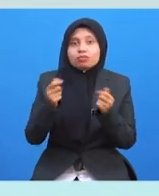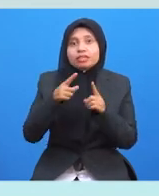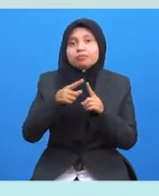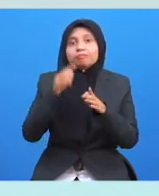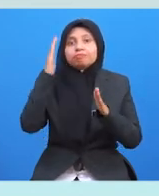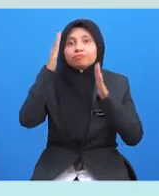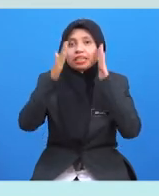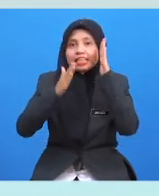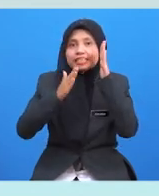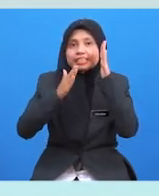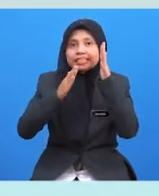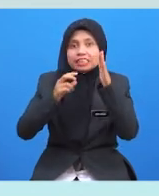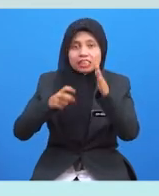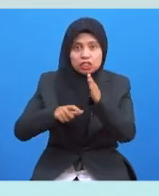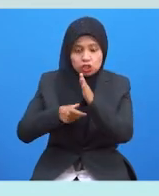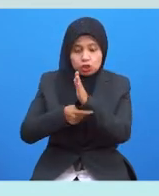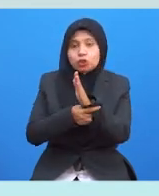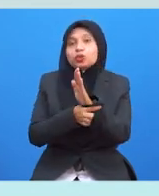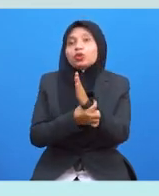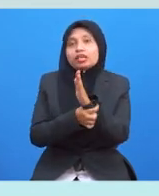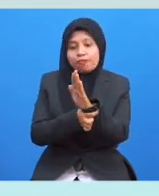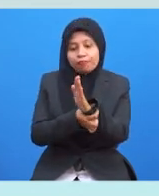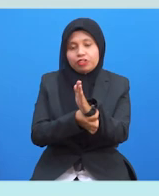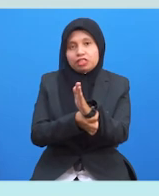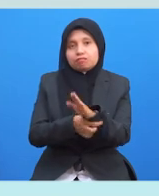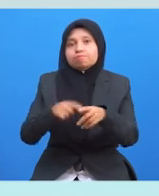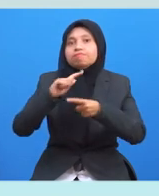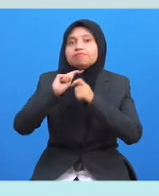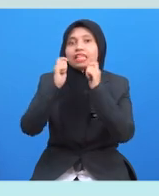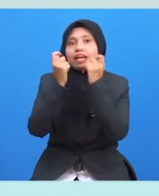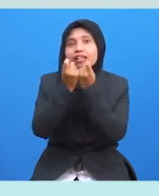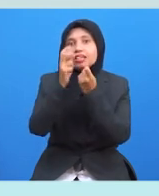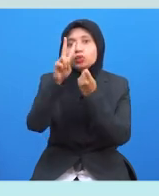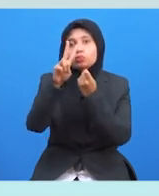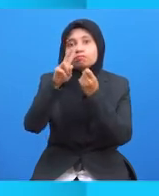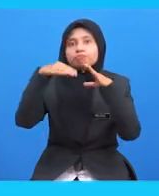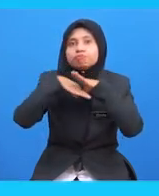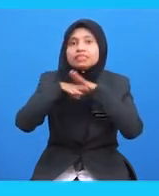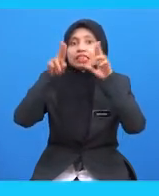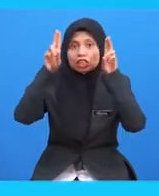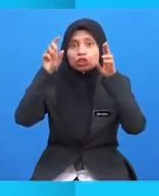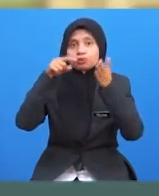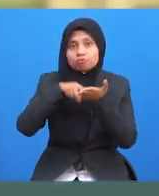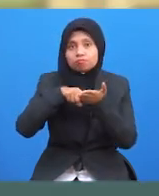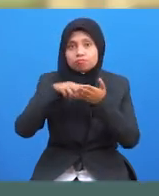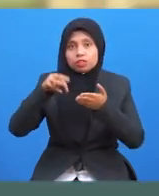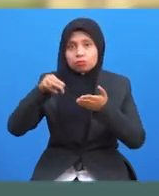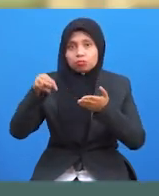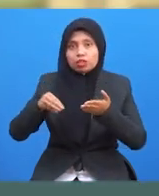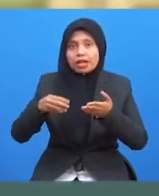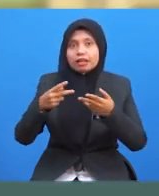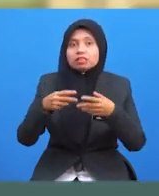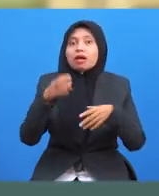ketiga, Geografi Tingkatan 2. Dalam tajuk ini, murid-murid